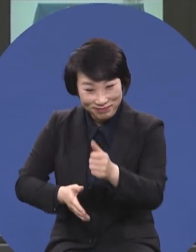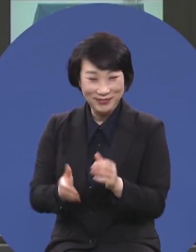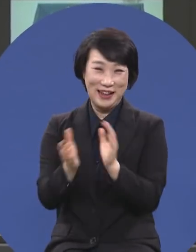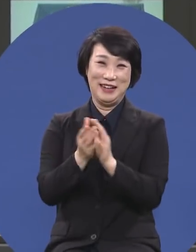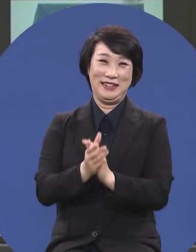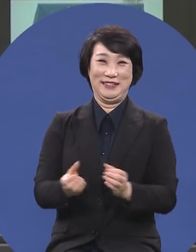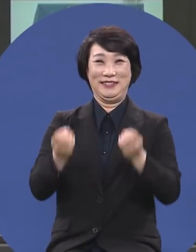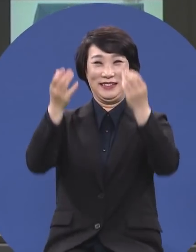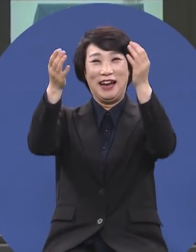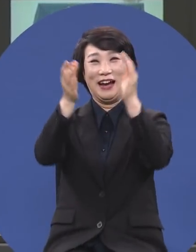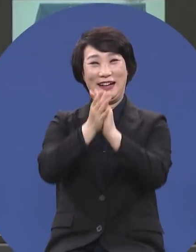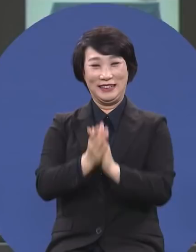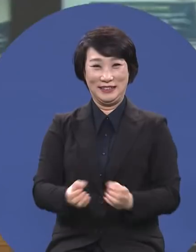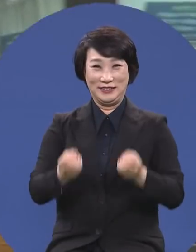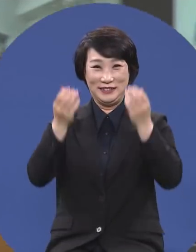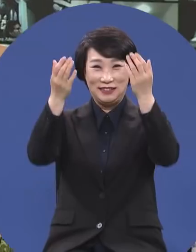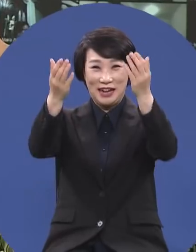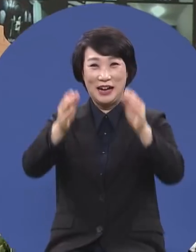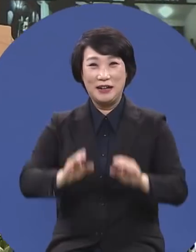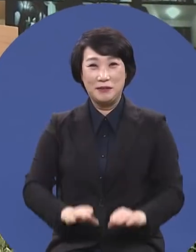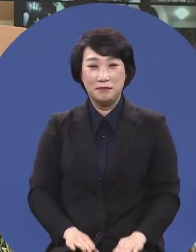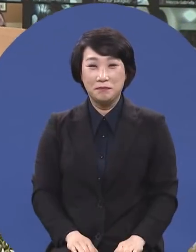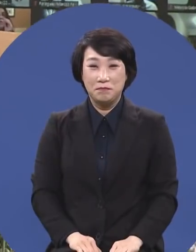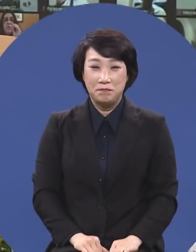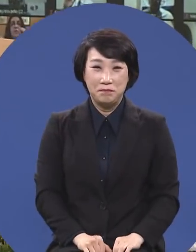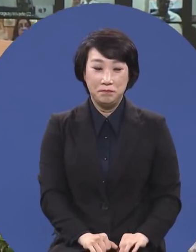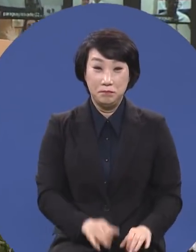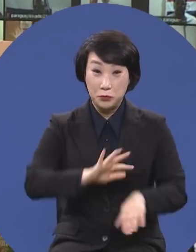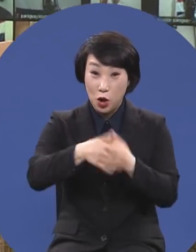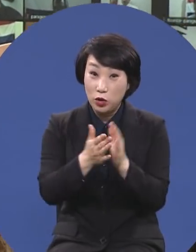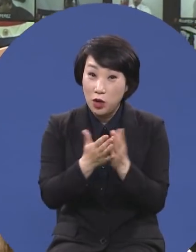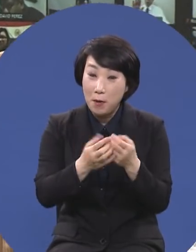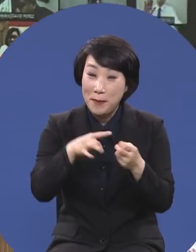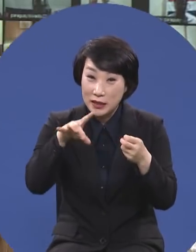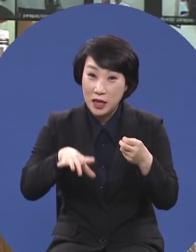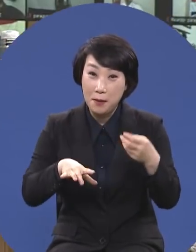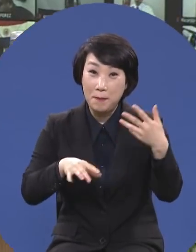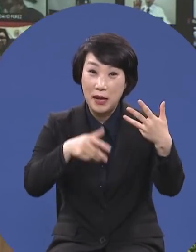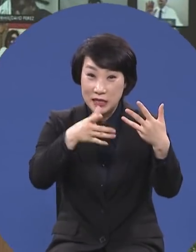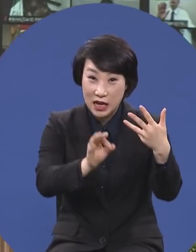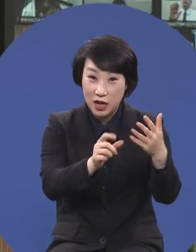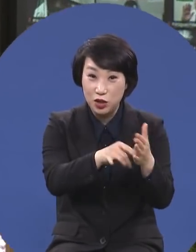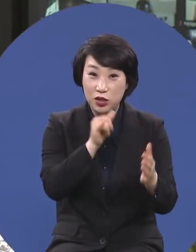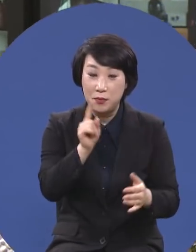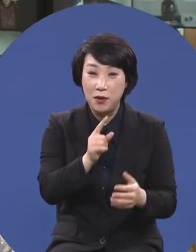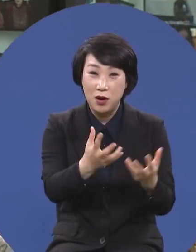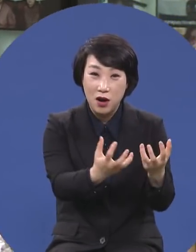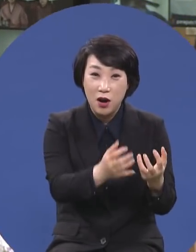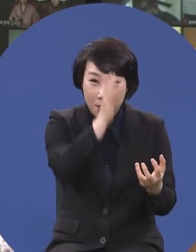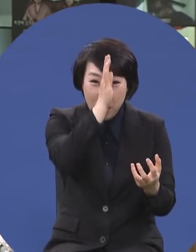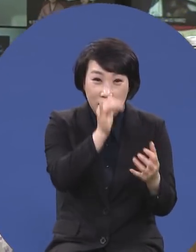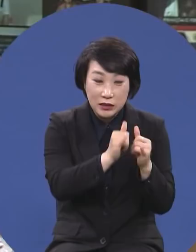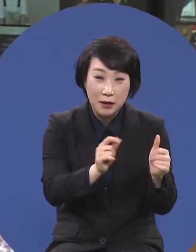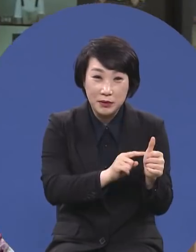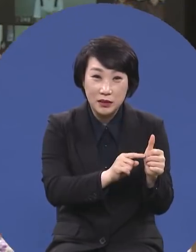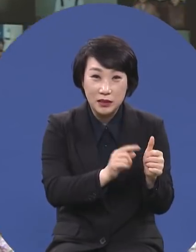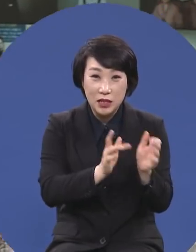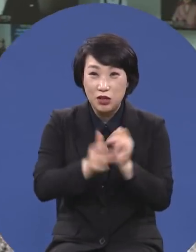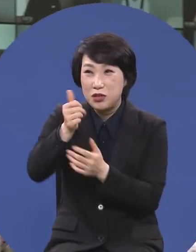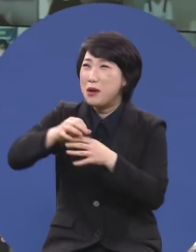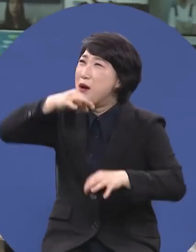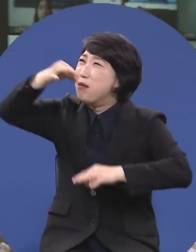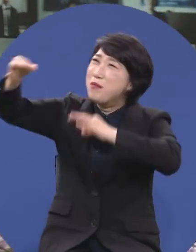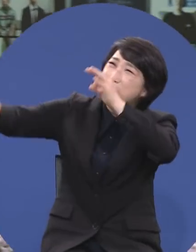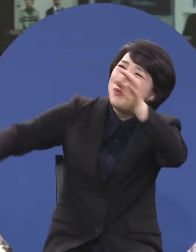할렐루야, 할렐루야. 예, 마태복음 8장에 나병 환자가 예수를